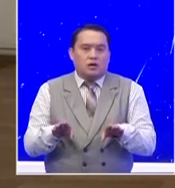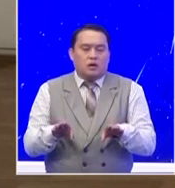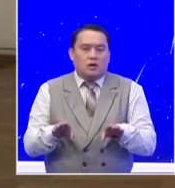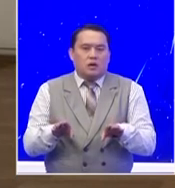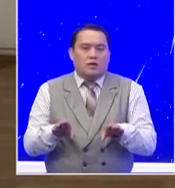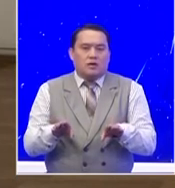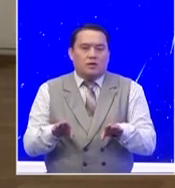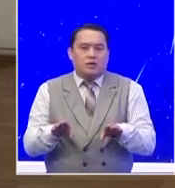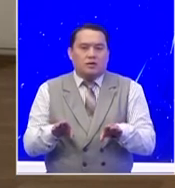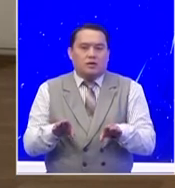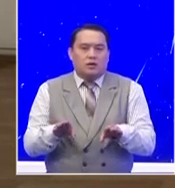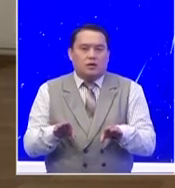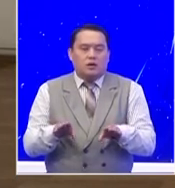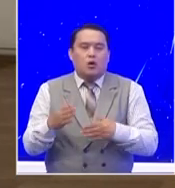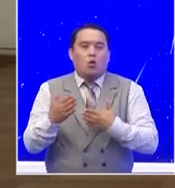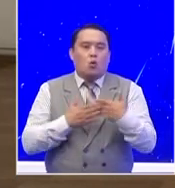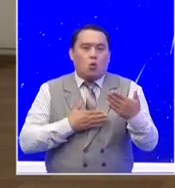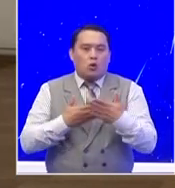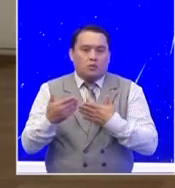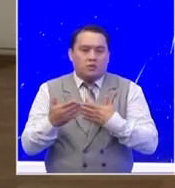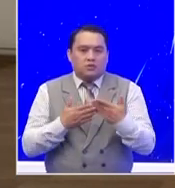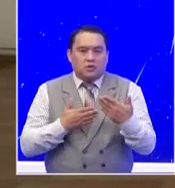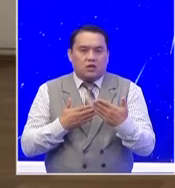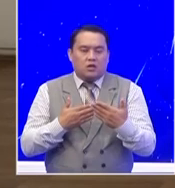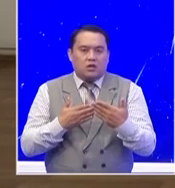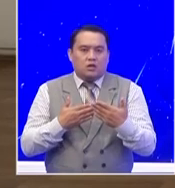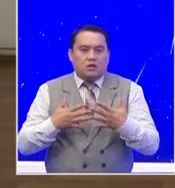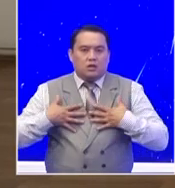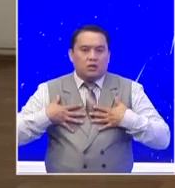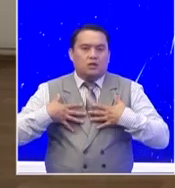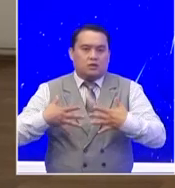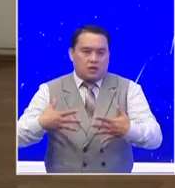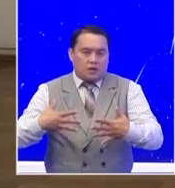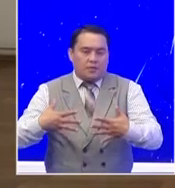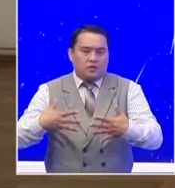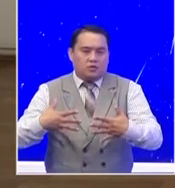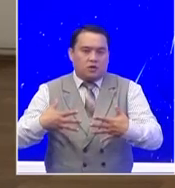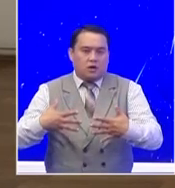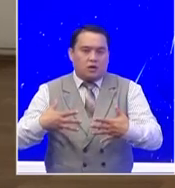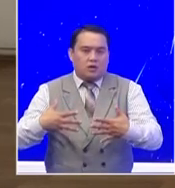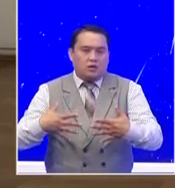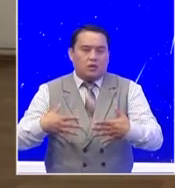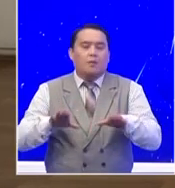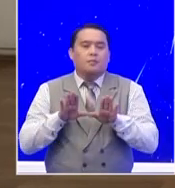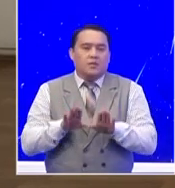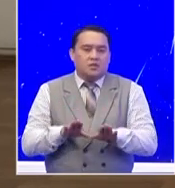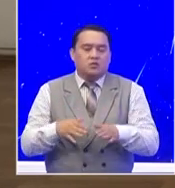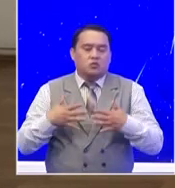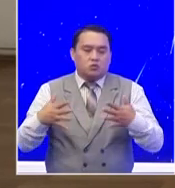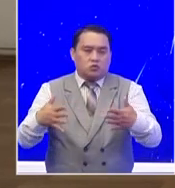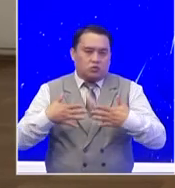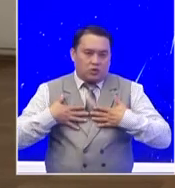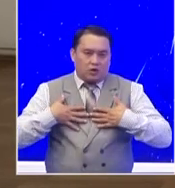жақта қойып тұрмыз. Қолымызды былай жоғары көтерген кезде тынысымызды аламыз, қайтадан орнына келтірген кезде